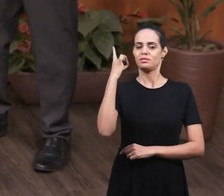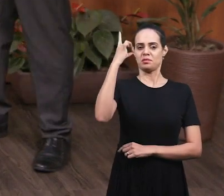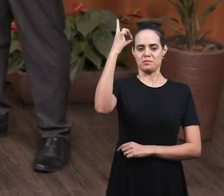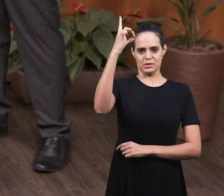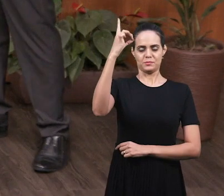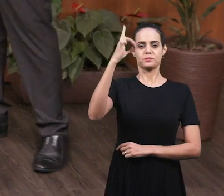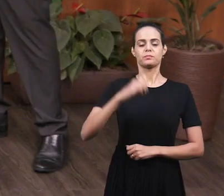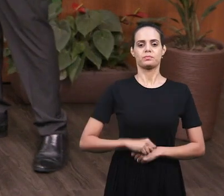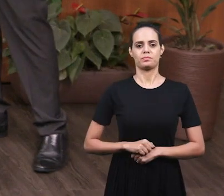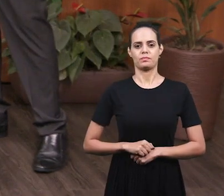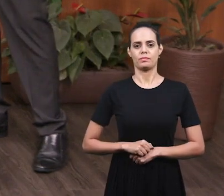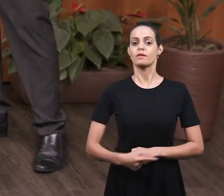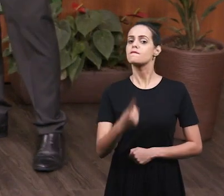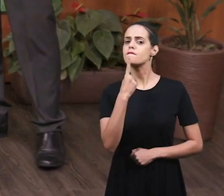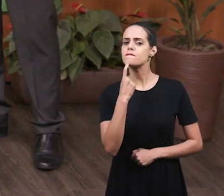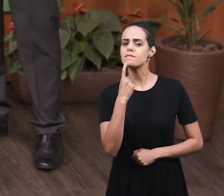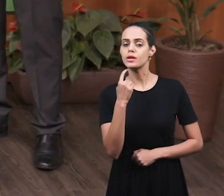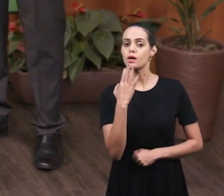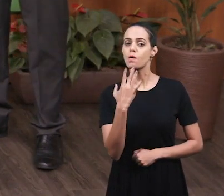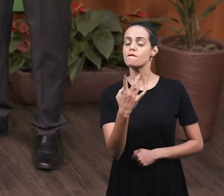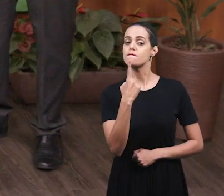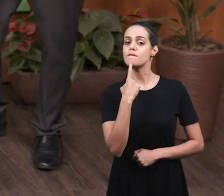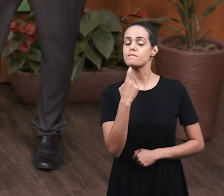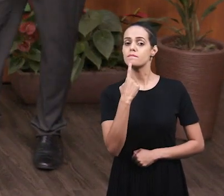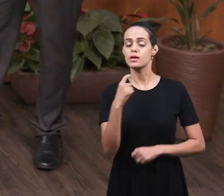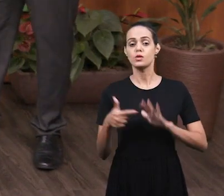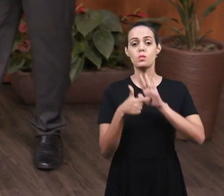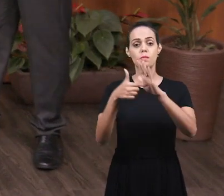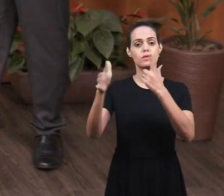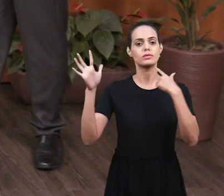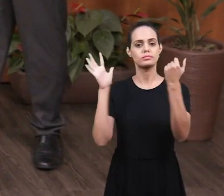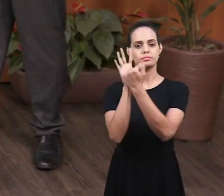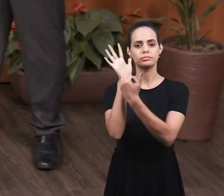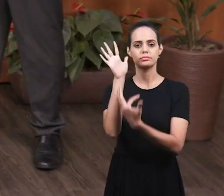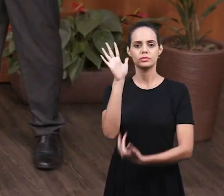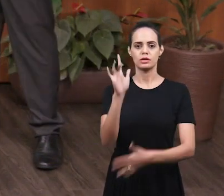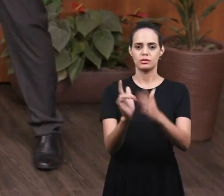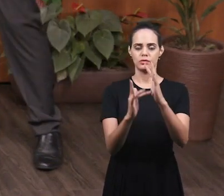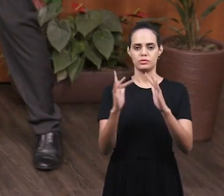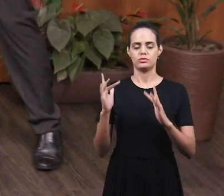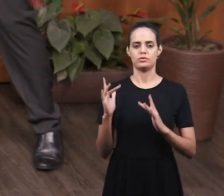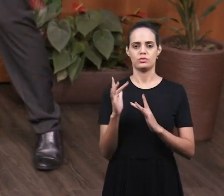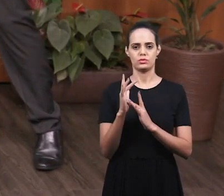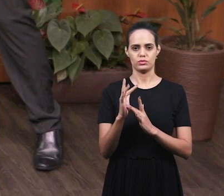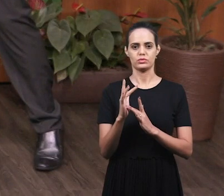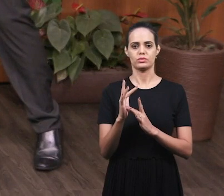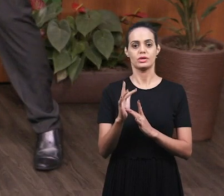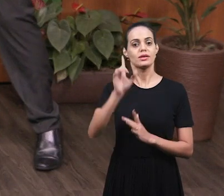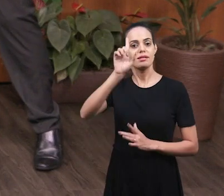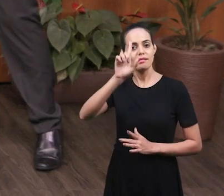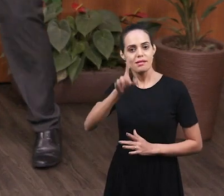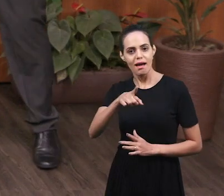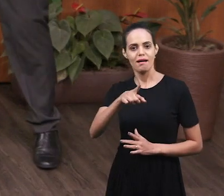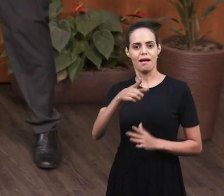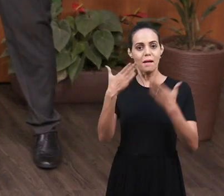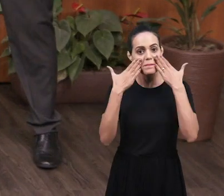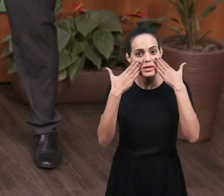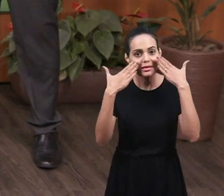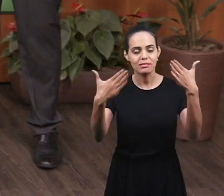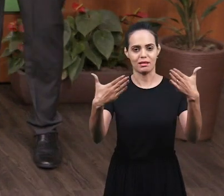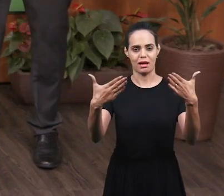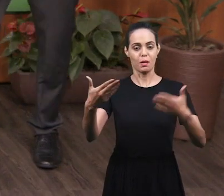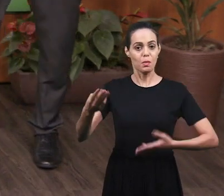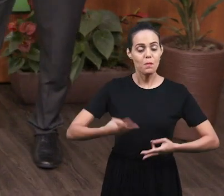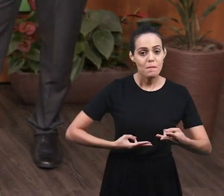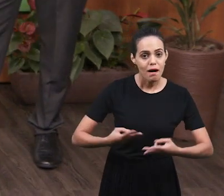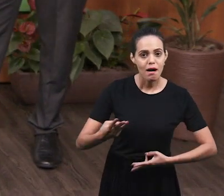lignée royale d'Israël. Le cramoisi qui parle du sacrifice, qui est bien